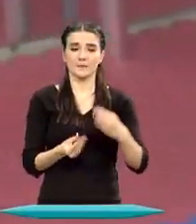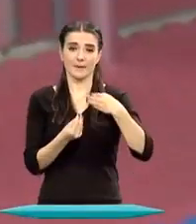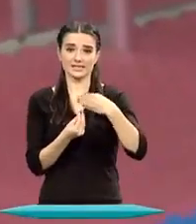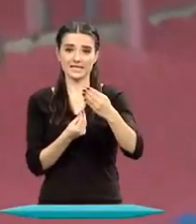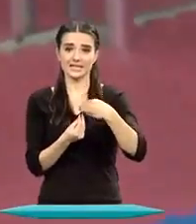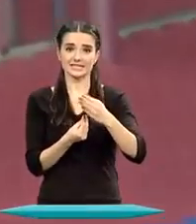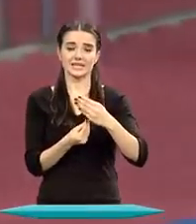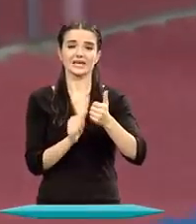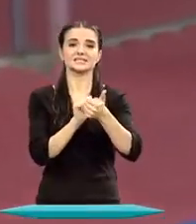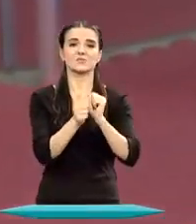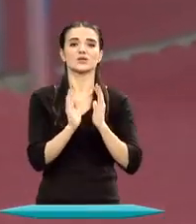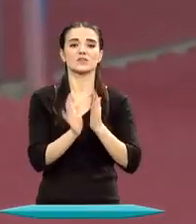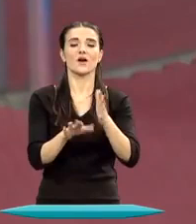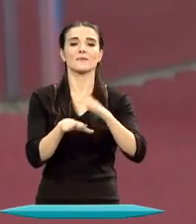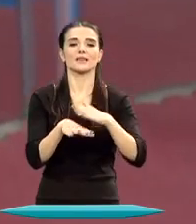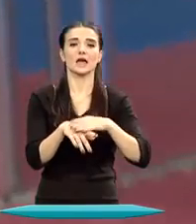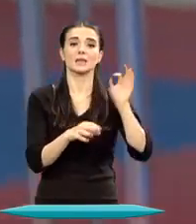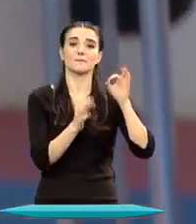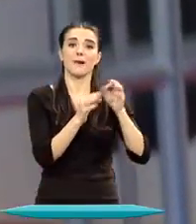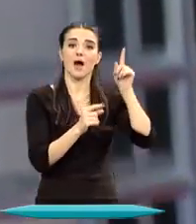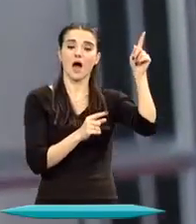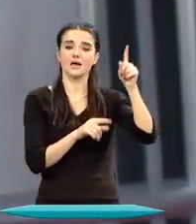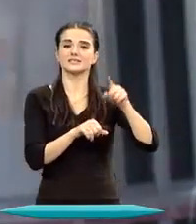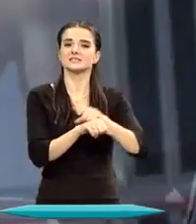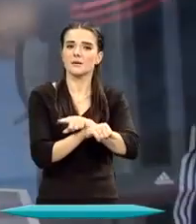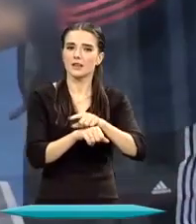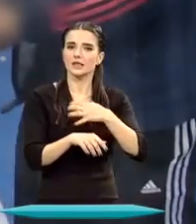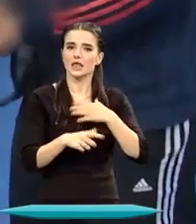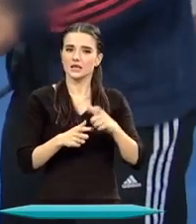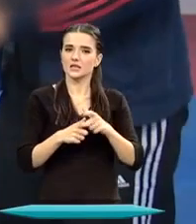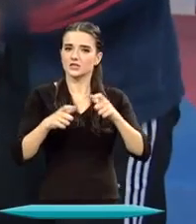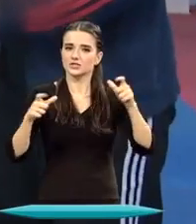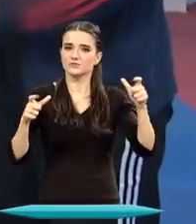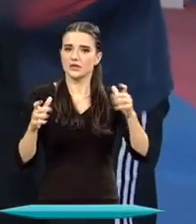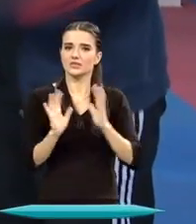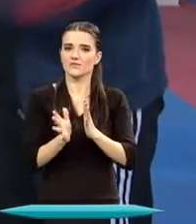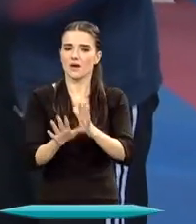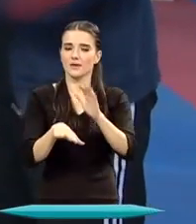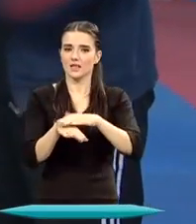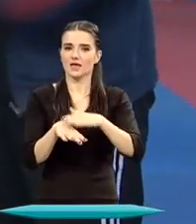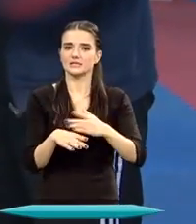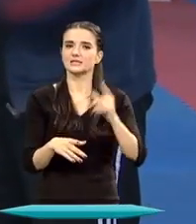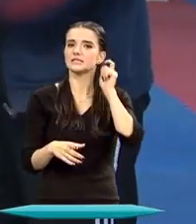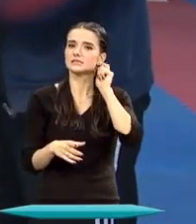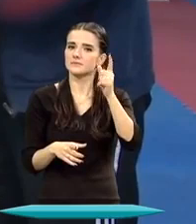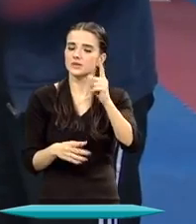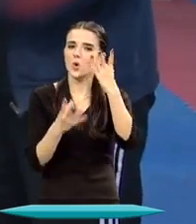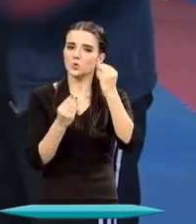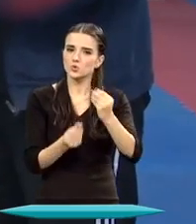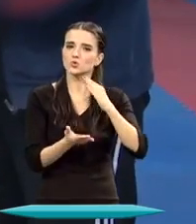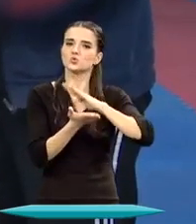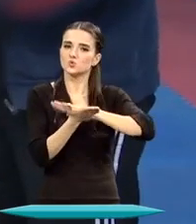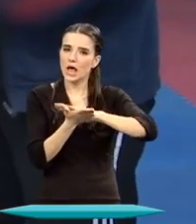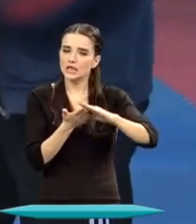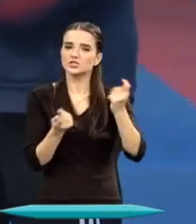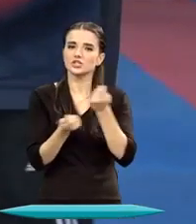Masa tenisiyle spora devam eden Baha, zaman içinde kendini geliştirmeye devam eder. Disipline olur,